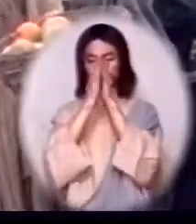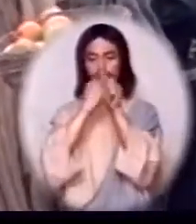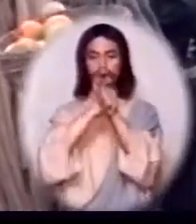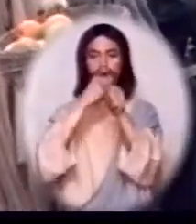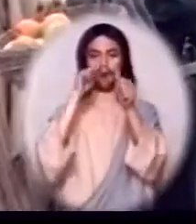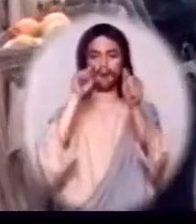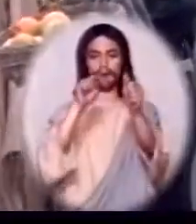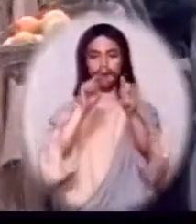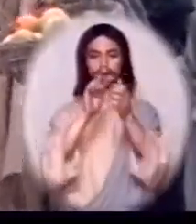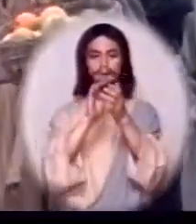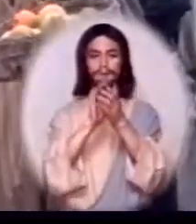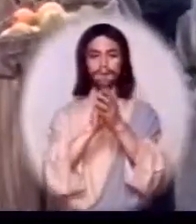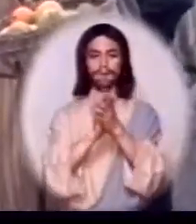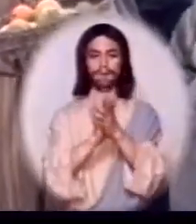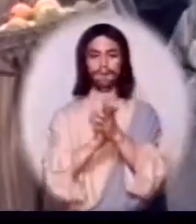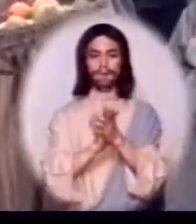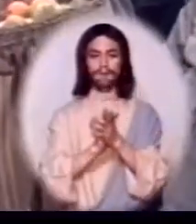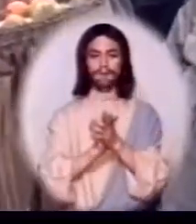기도하라.